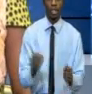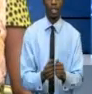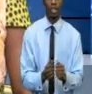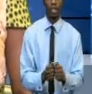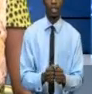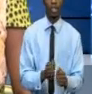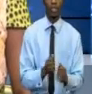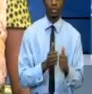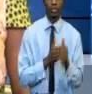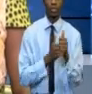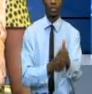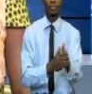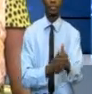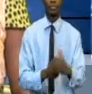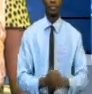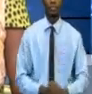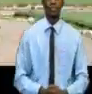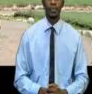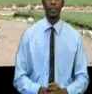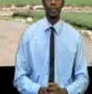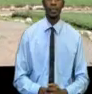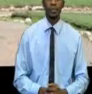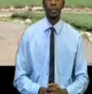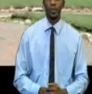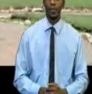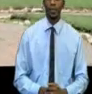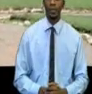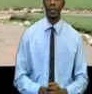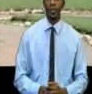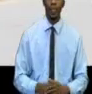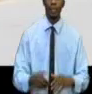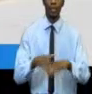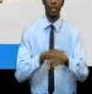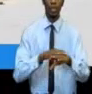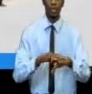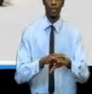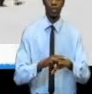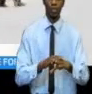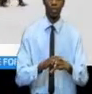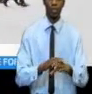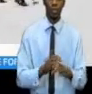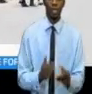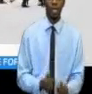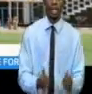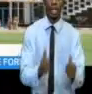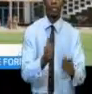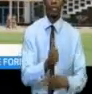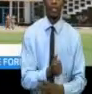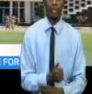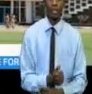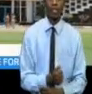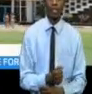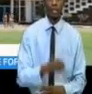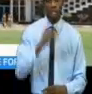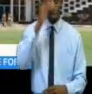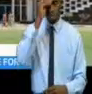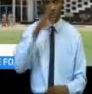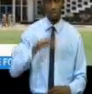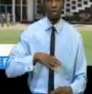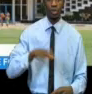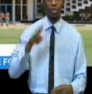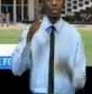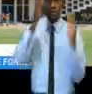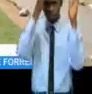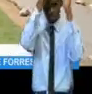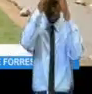Ngoï, Gaylor Chamba et Karine Kabongo. Sur l'avenue Citoyen Mobutu, devant les bâtiments du 30 juin, est situé